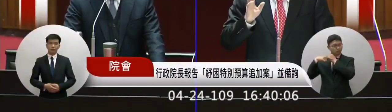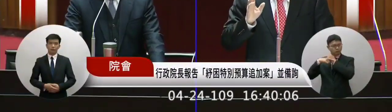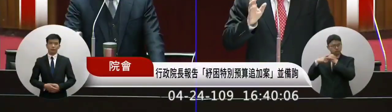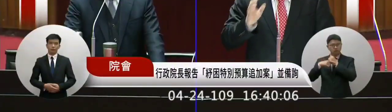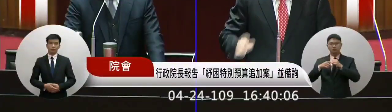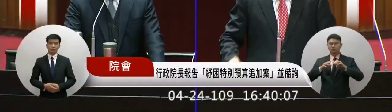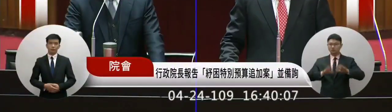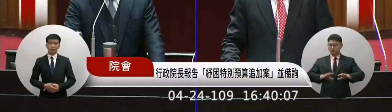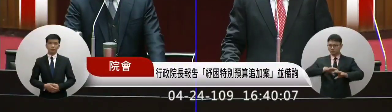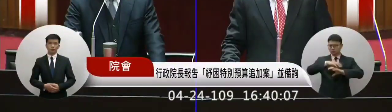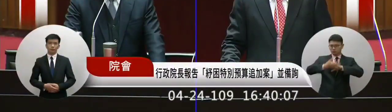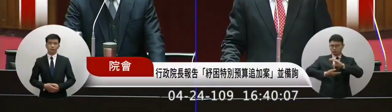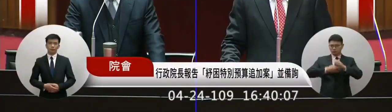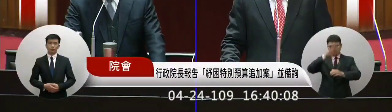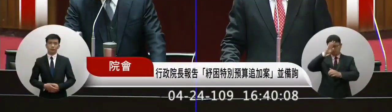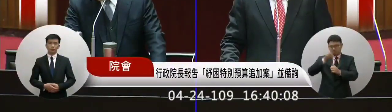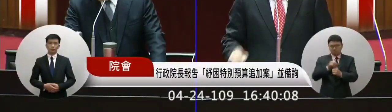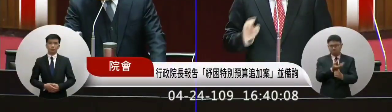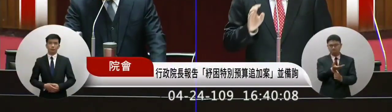在全世界的疫情，